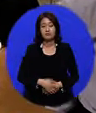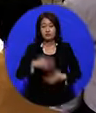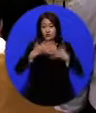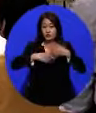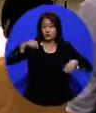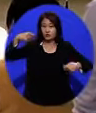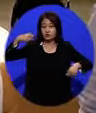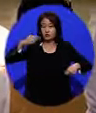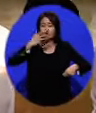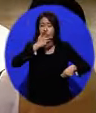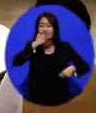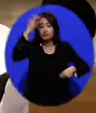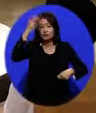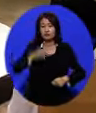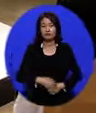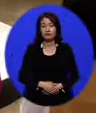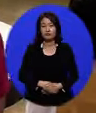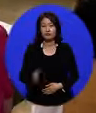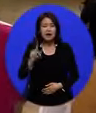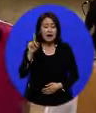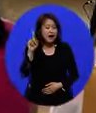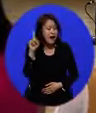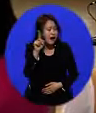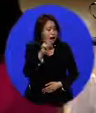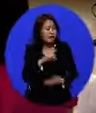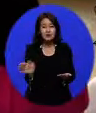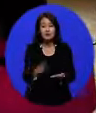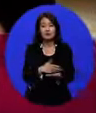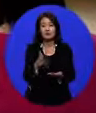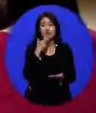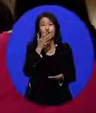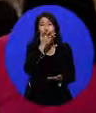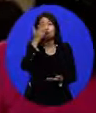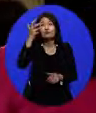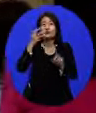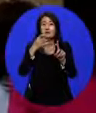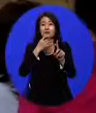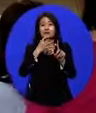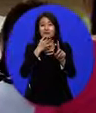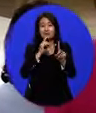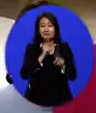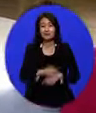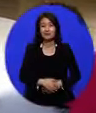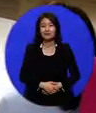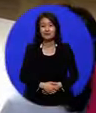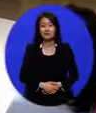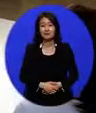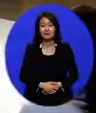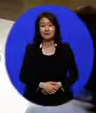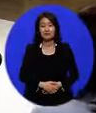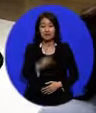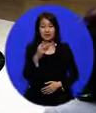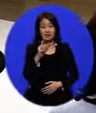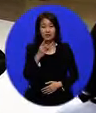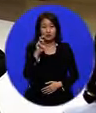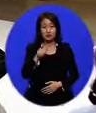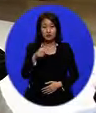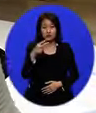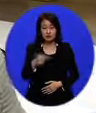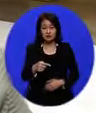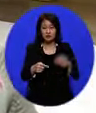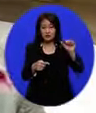영화배우가 꿈이에요. 근데 아무것도 안 해요. 꿈만 꿔요. 네. 근데 탈못 이야기에